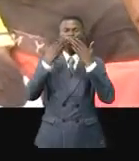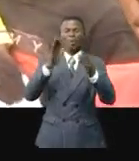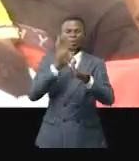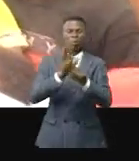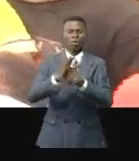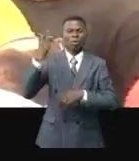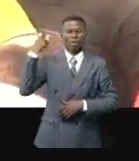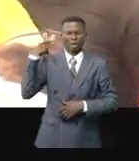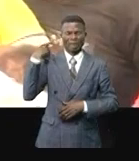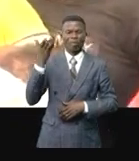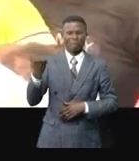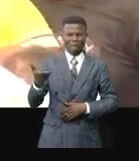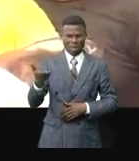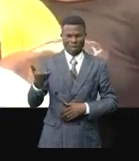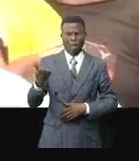l'honorable Lambert.